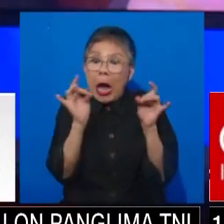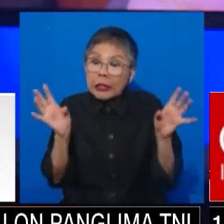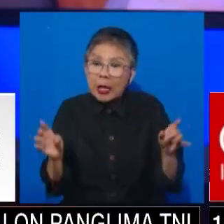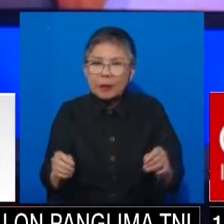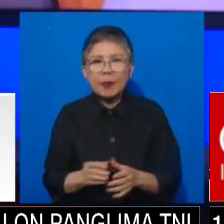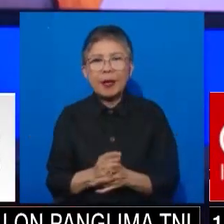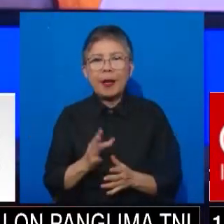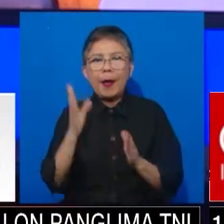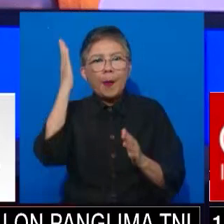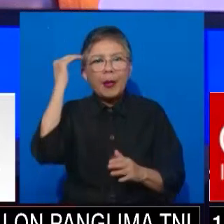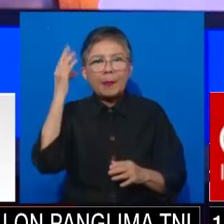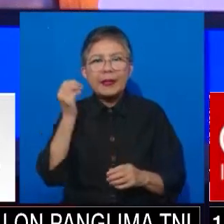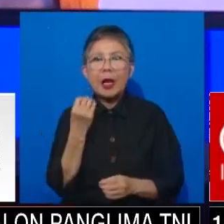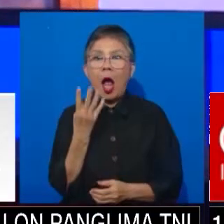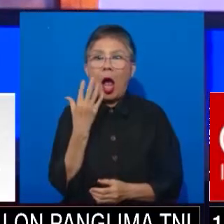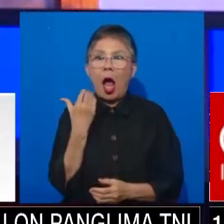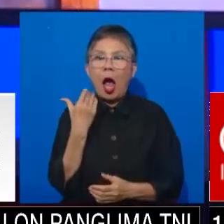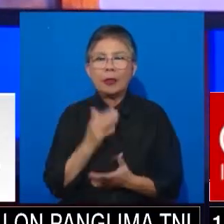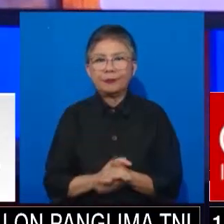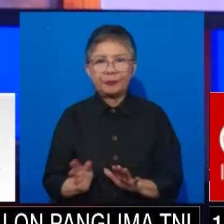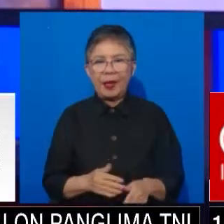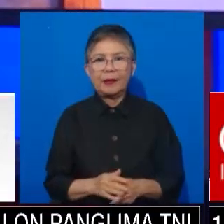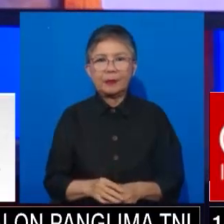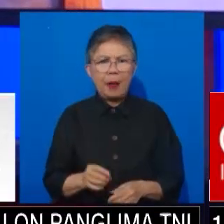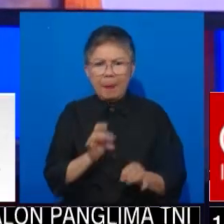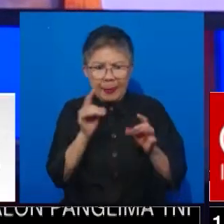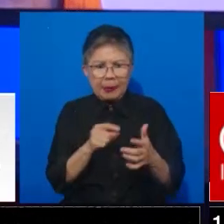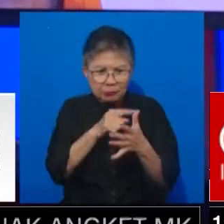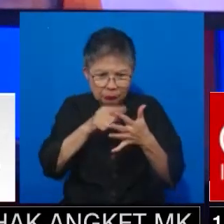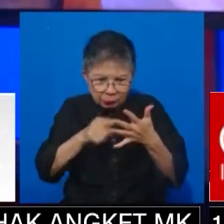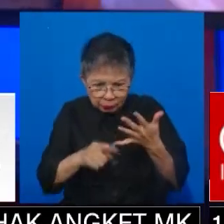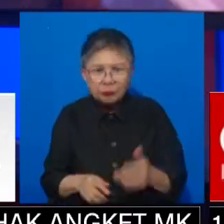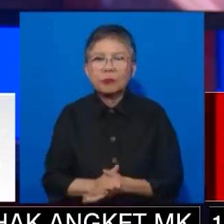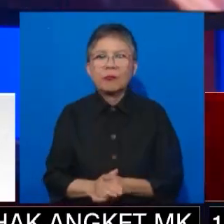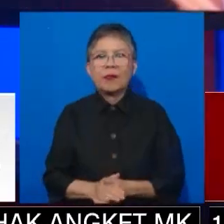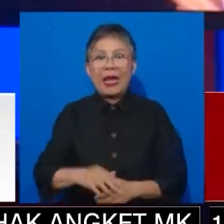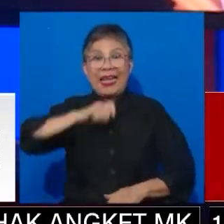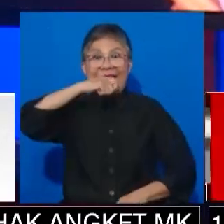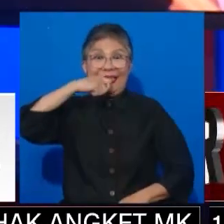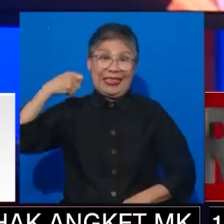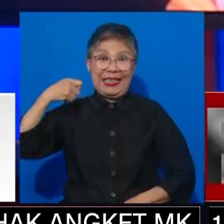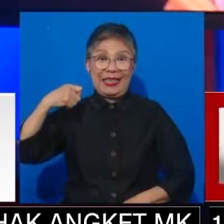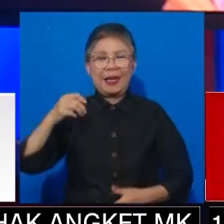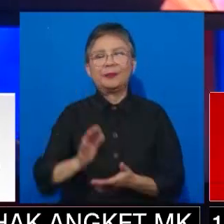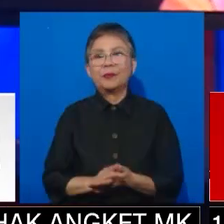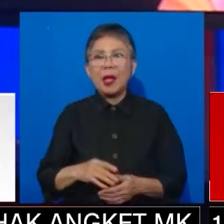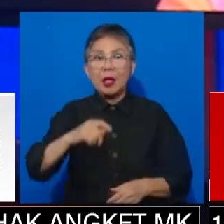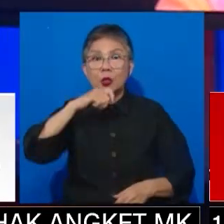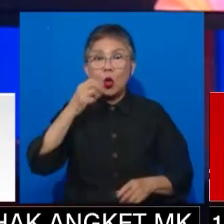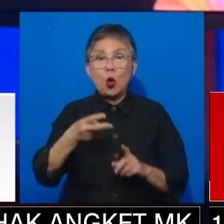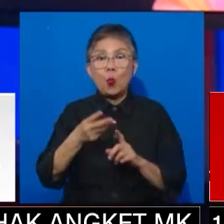oil dibakar di atas tanah liat. Nah yang satu ini juga banyak penggemarnya, apalagi kalau bukan sate. Nah kalau biasanya sate